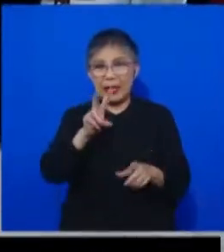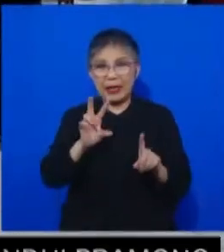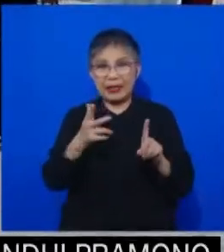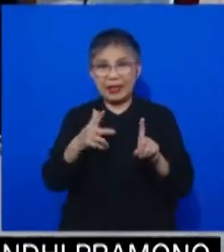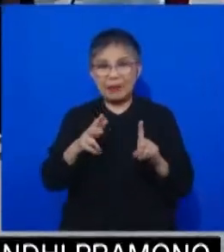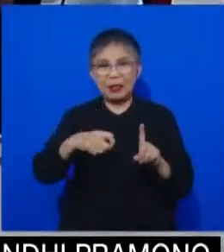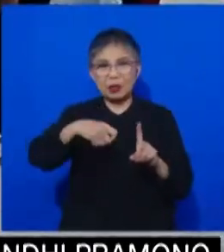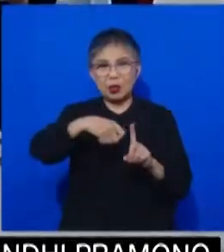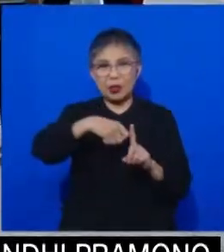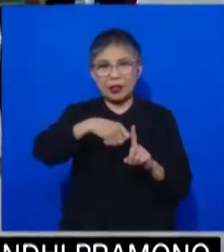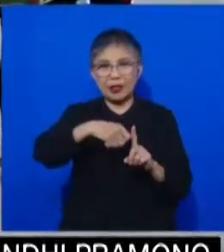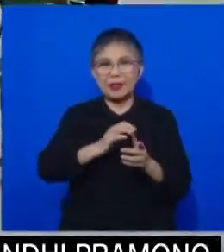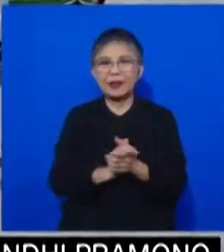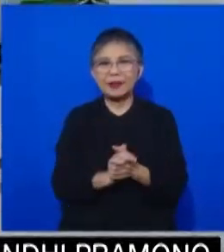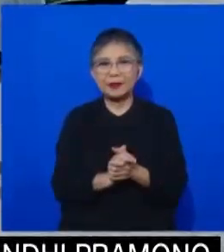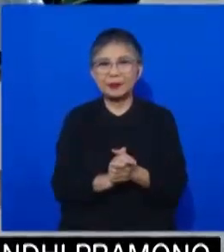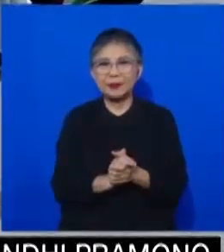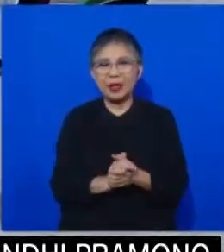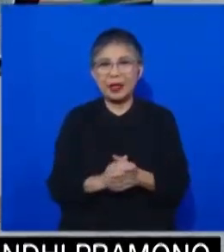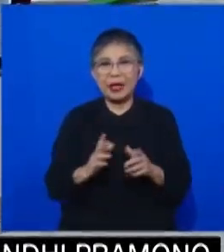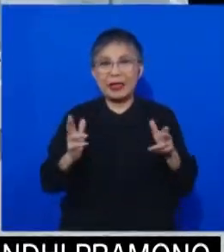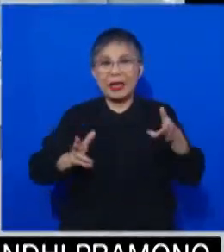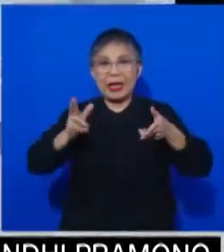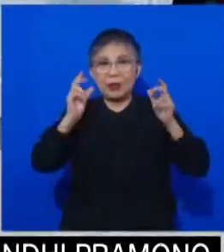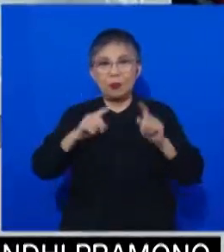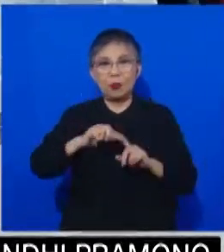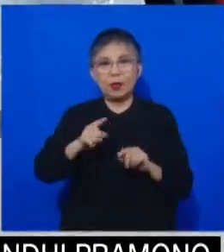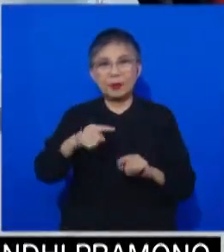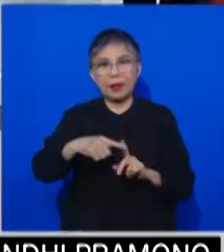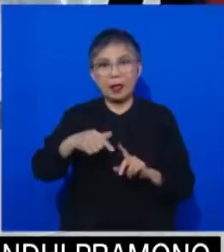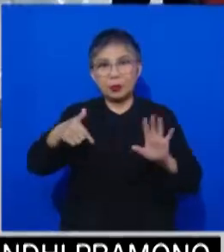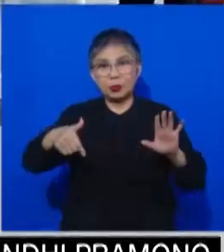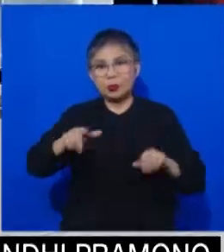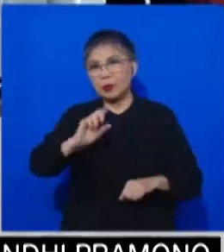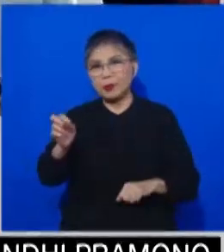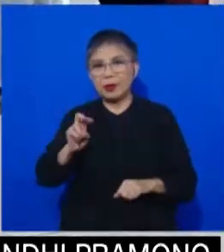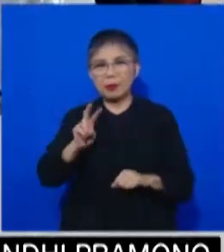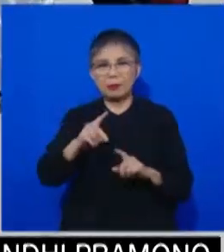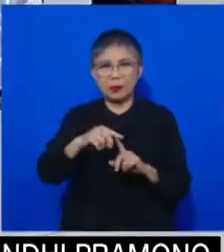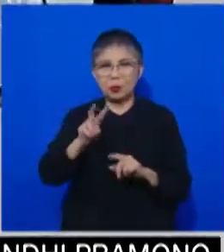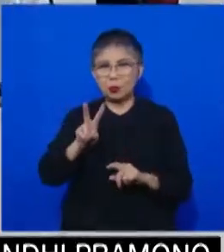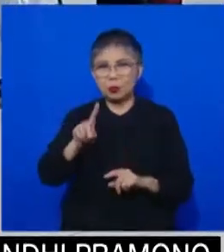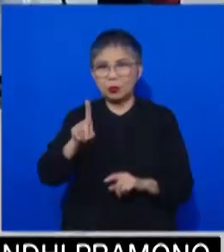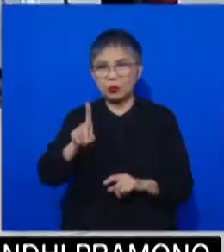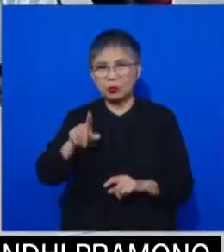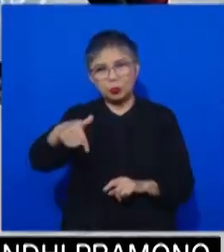kloter. Penerbangan haji dari NTB ini mulai tanggal 7 hingga 22 Juni mendatang.